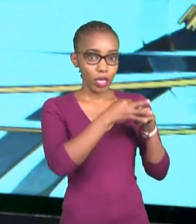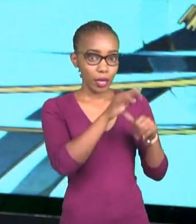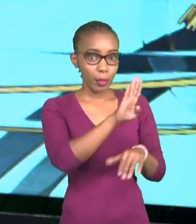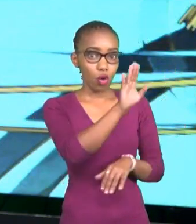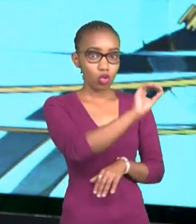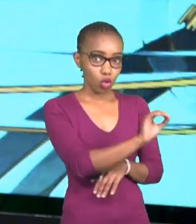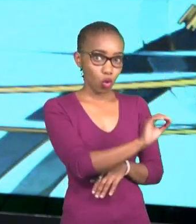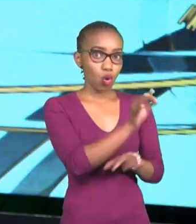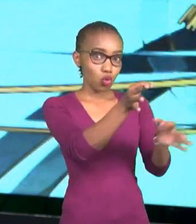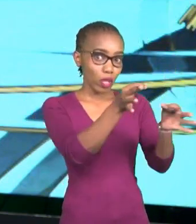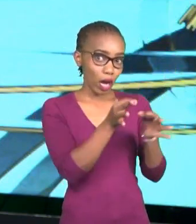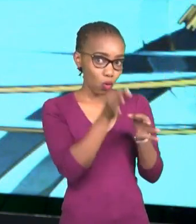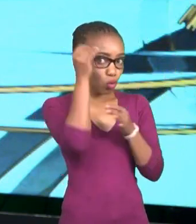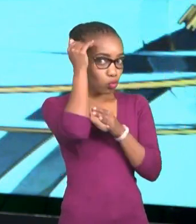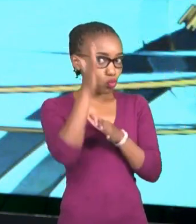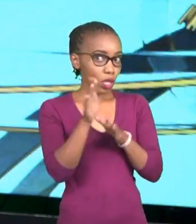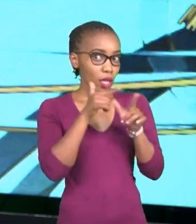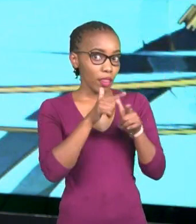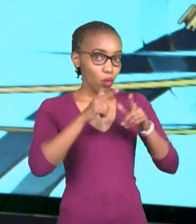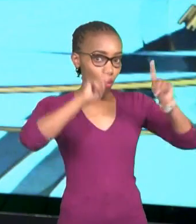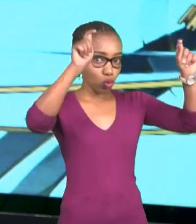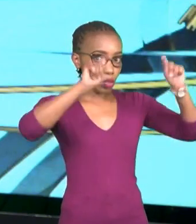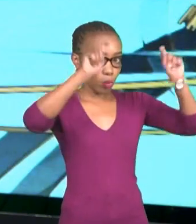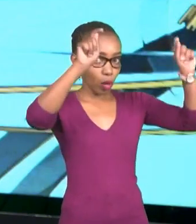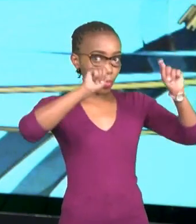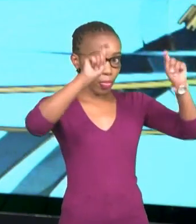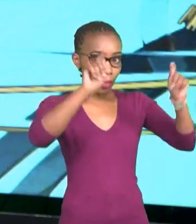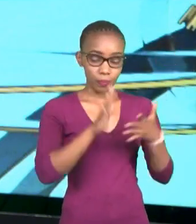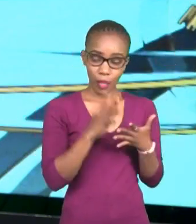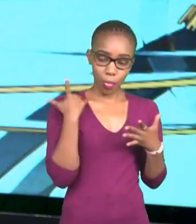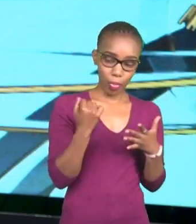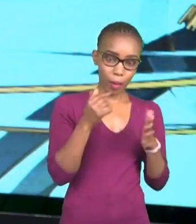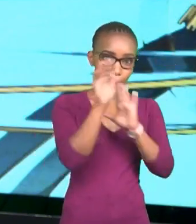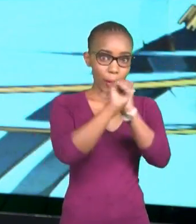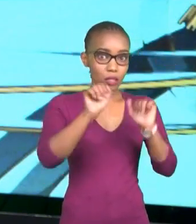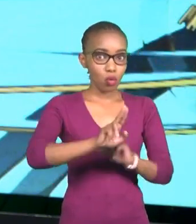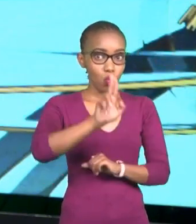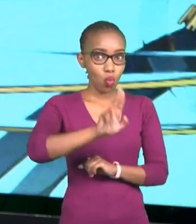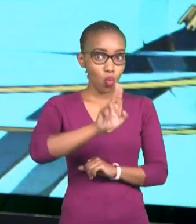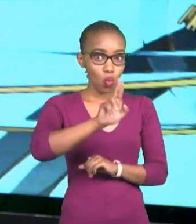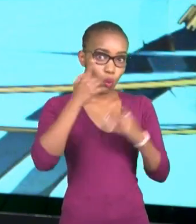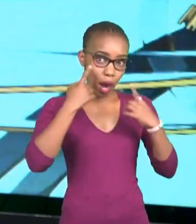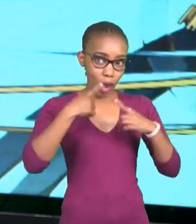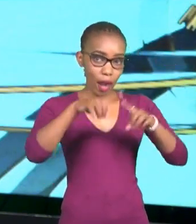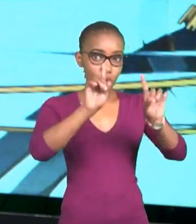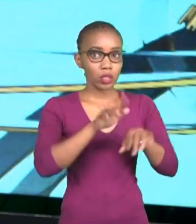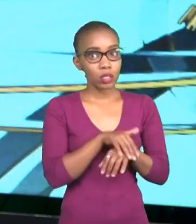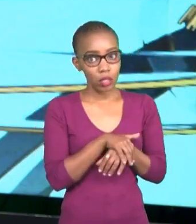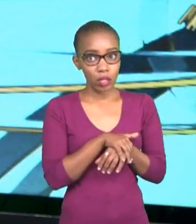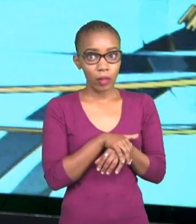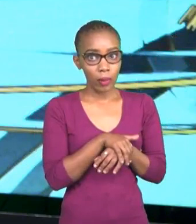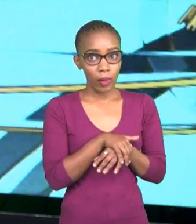to those accounts za hao wanafunzi, tutafanya demonstration. Naam, shukrani. Juzi president amesema ya kwamba